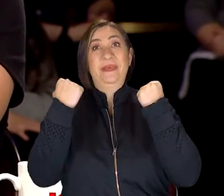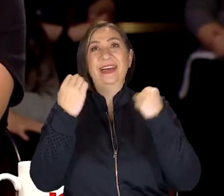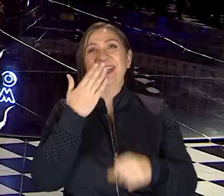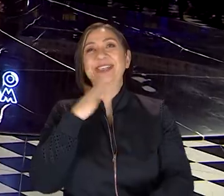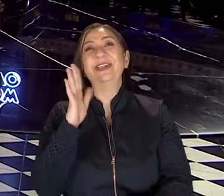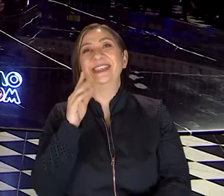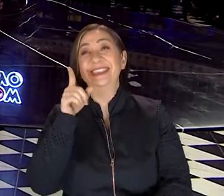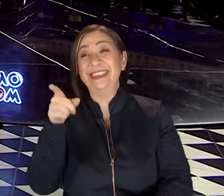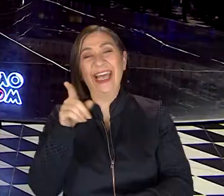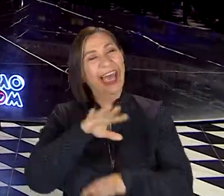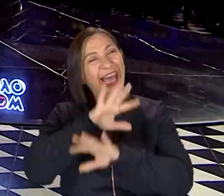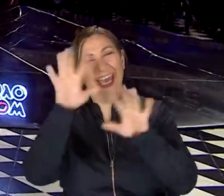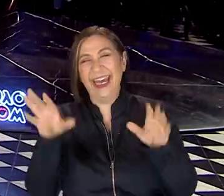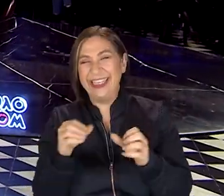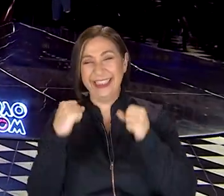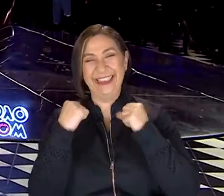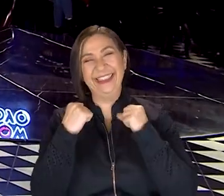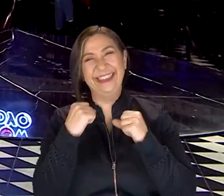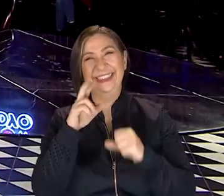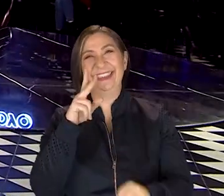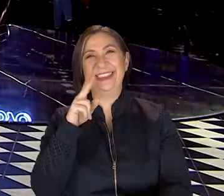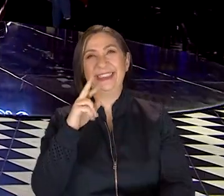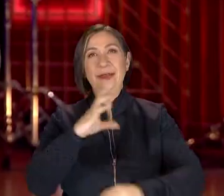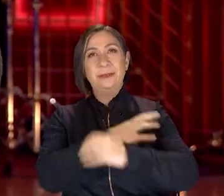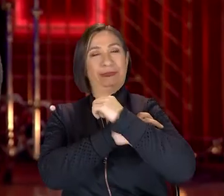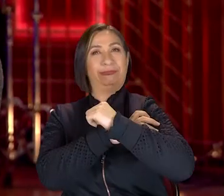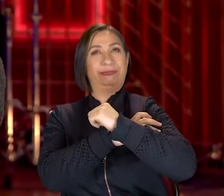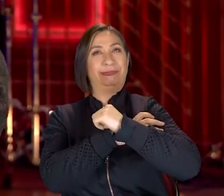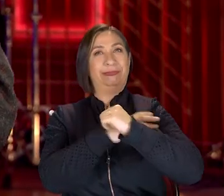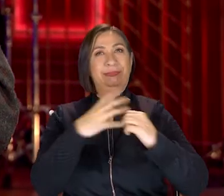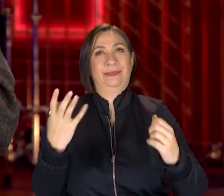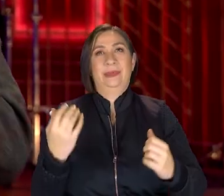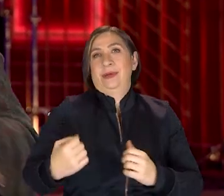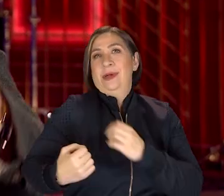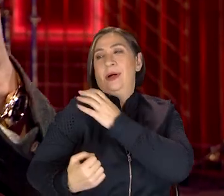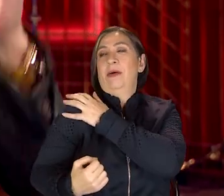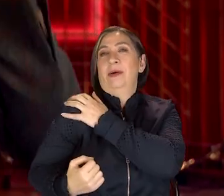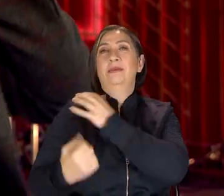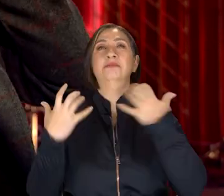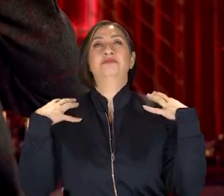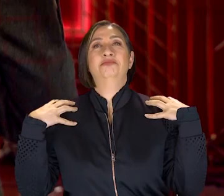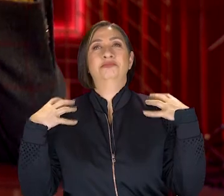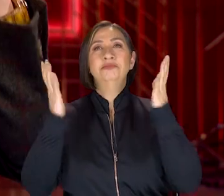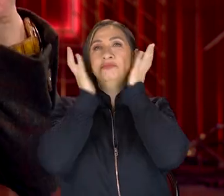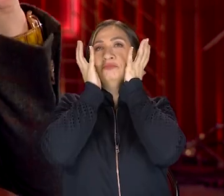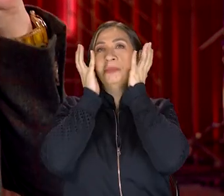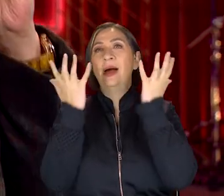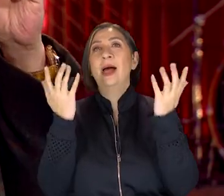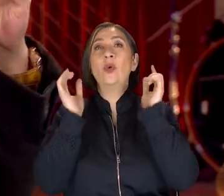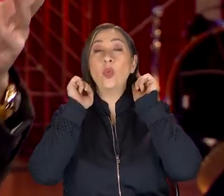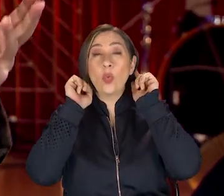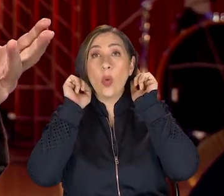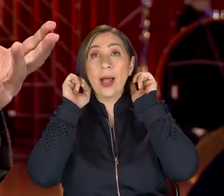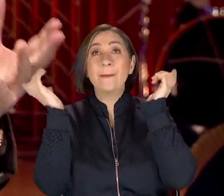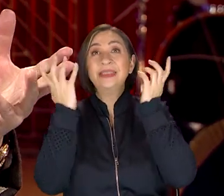şeyim yok. Sen de sanki her şey yukarı bakıyormuş gibi. Mesela lık pazu. Hop adele. Evet. Hop değil mi? Çak falan filan.